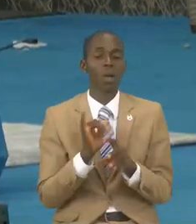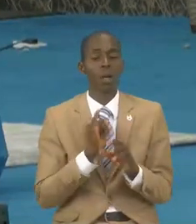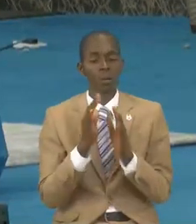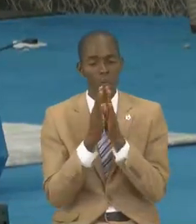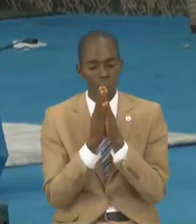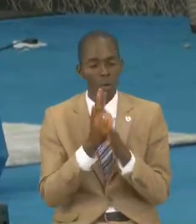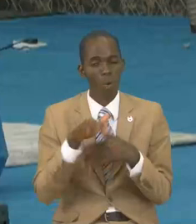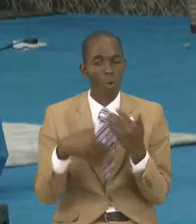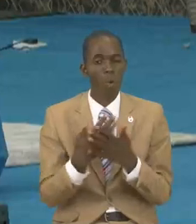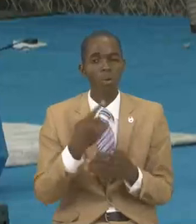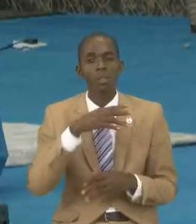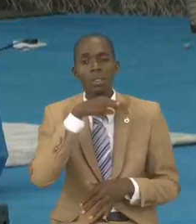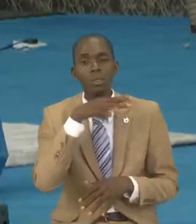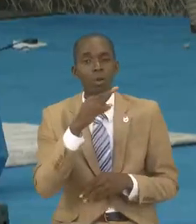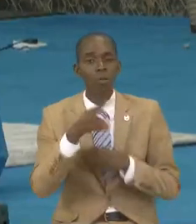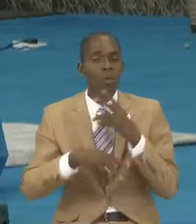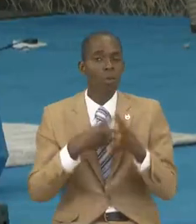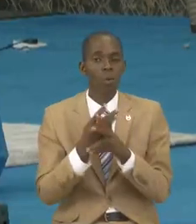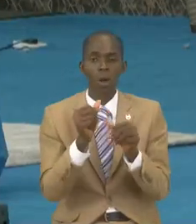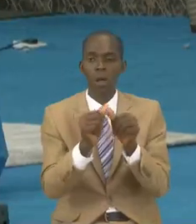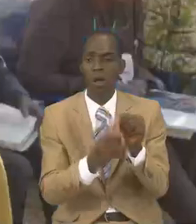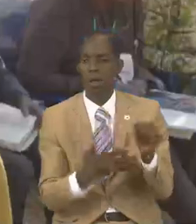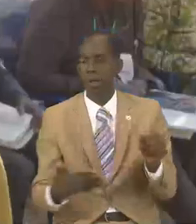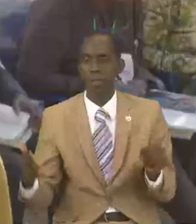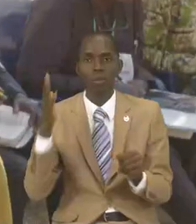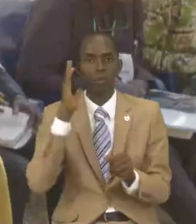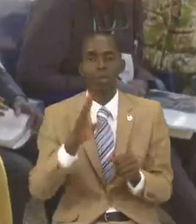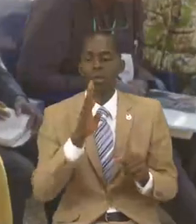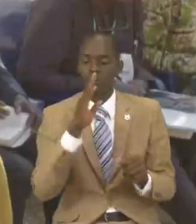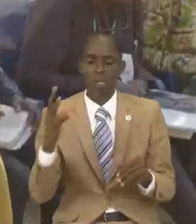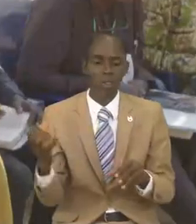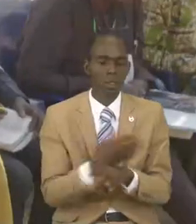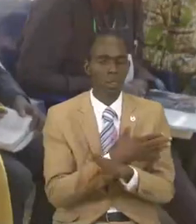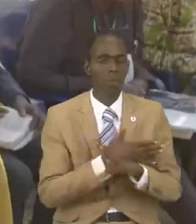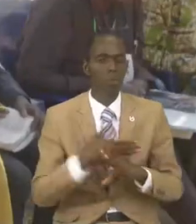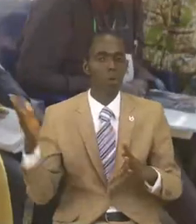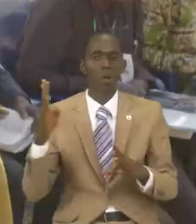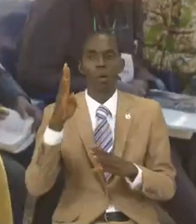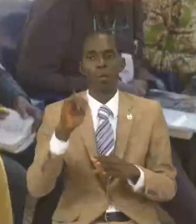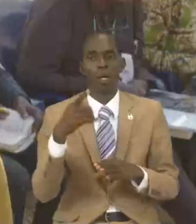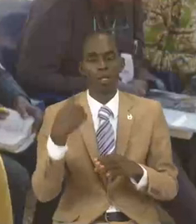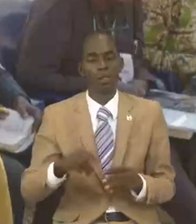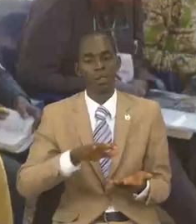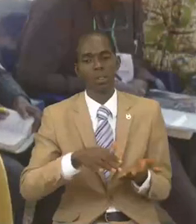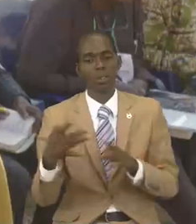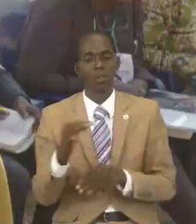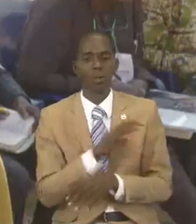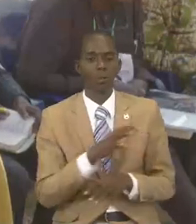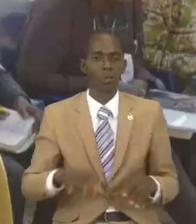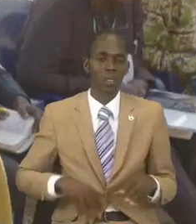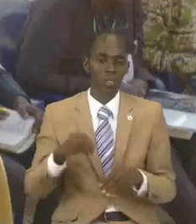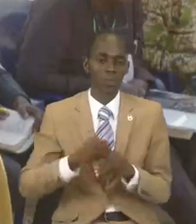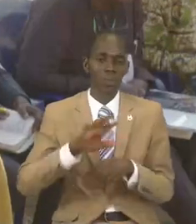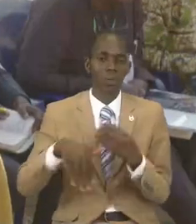que toutes les corruptions du monde, que tout soit balayé par la crucifixion de Christ